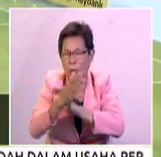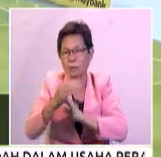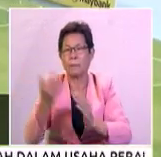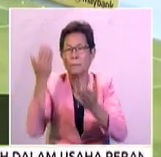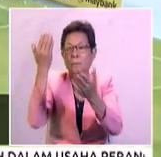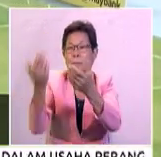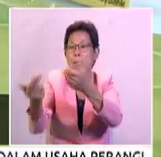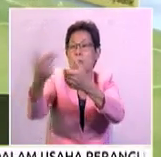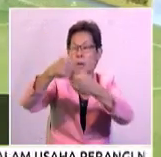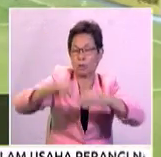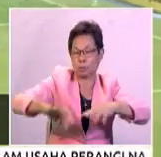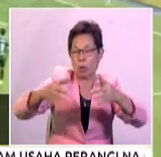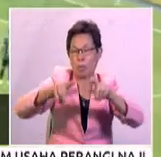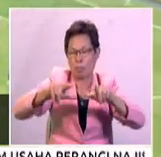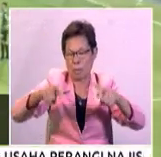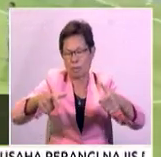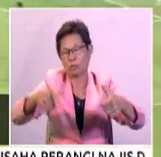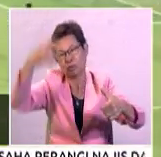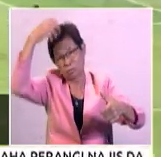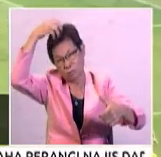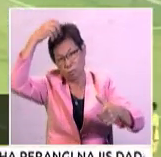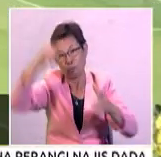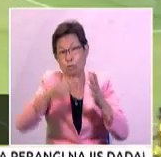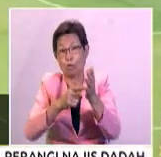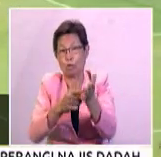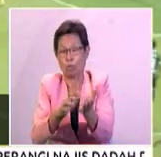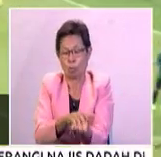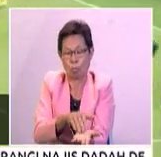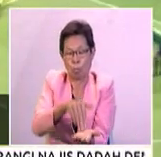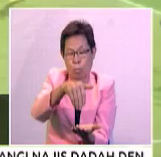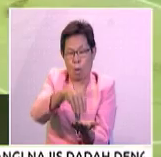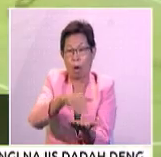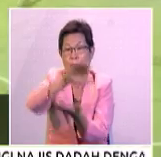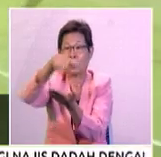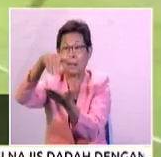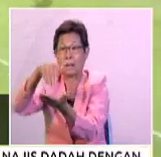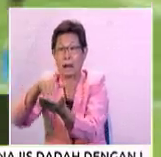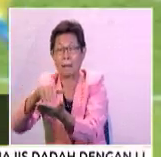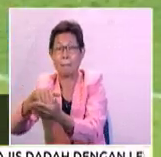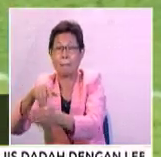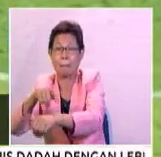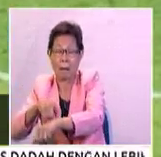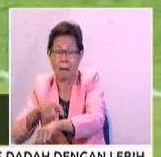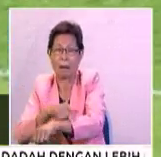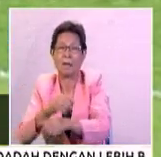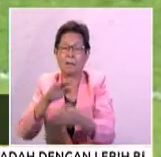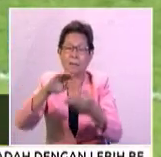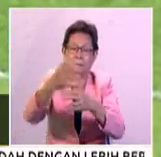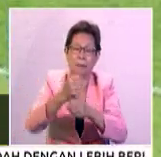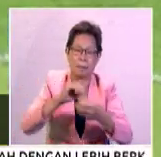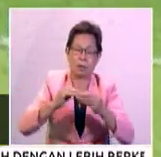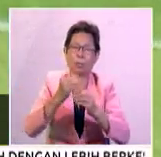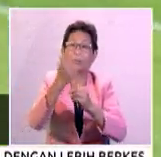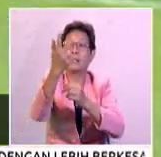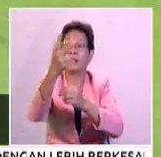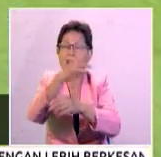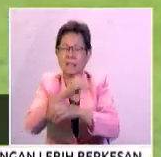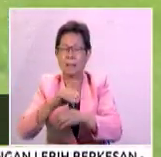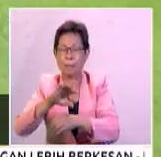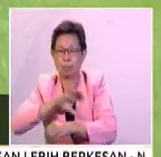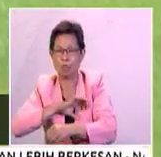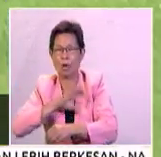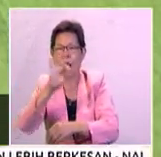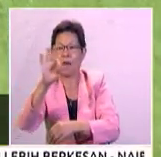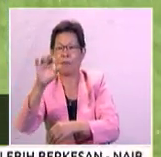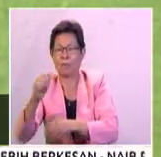akhir. Katanya pasukan seperti Selangor menunjukkan kebangkitan di pertengahan musim untuk berada di tangga ketiga Liga Super selain PDRM